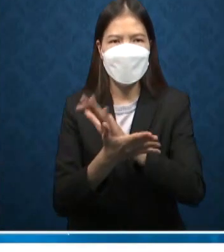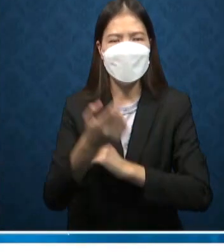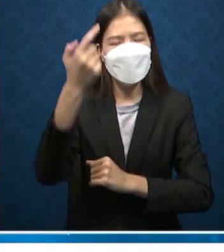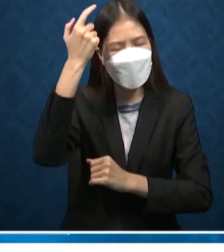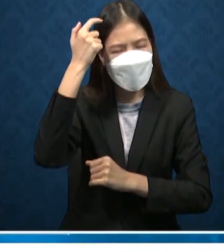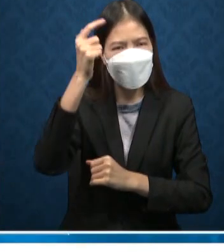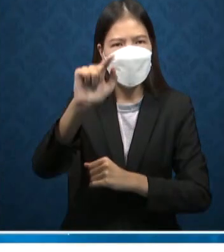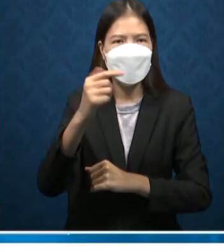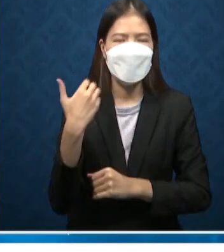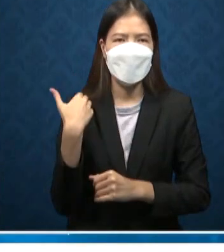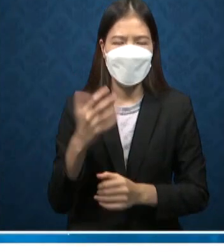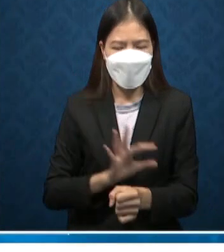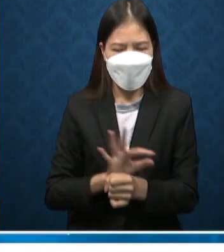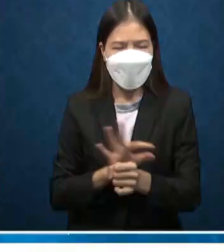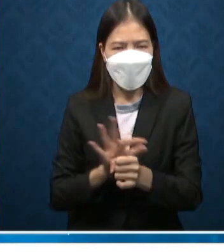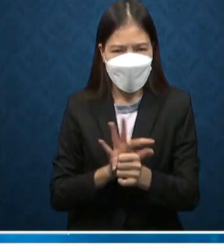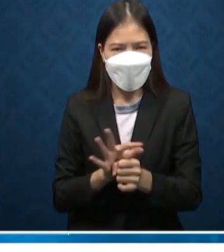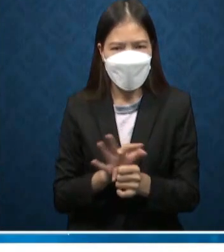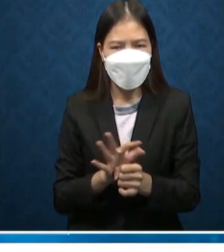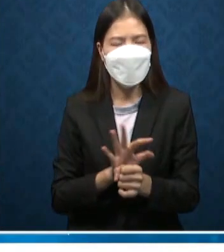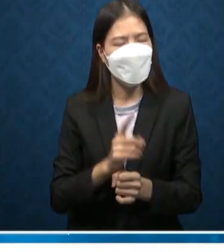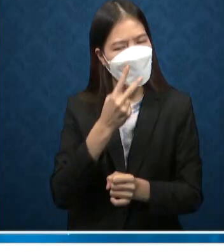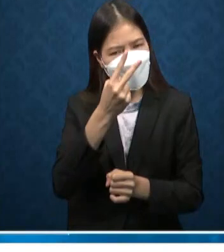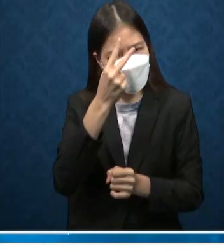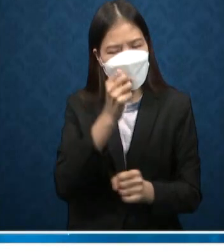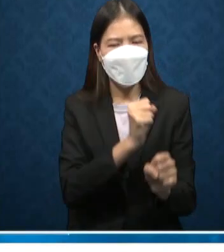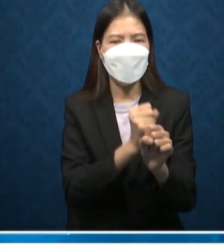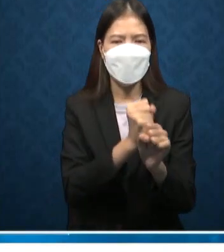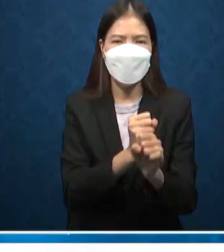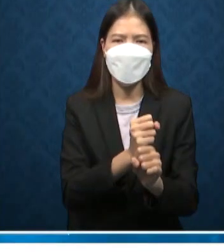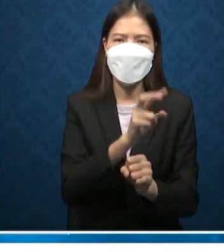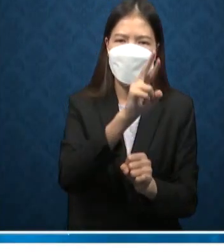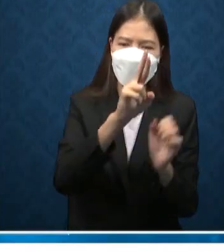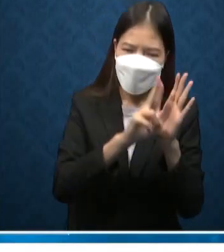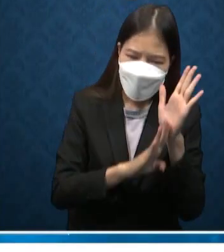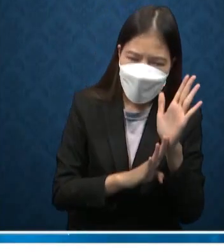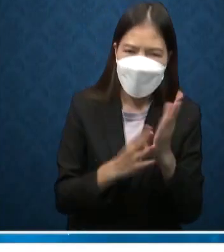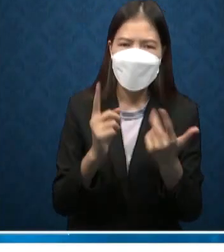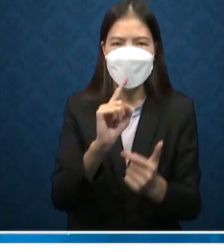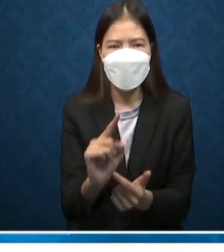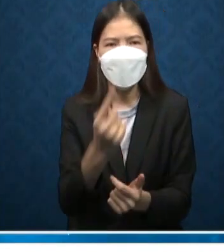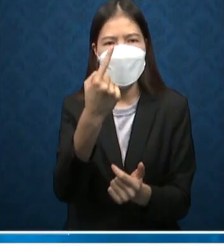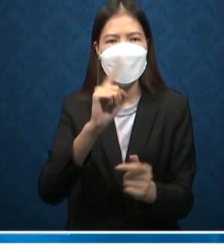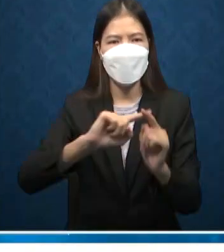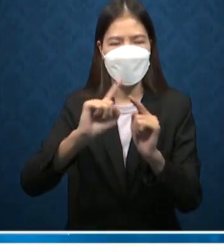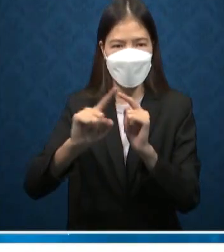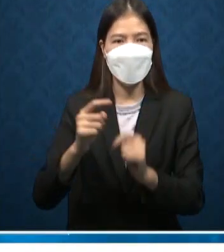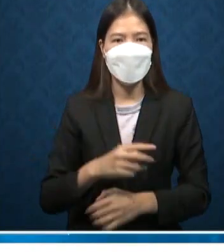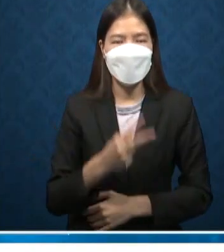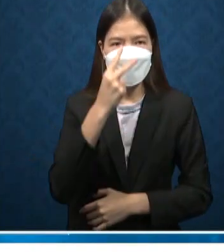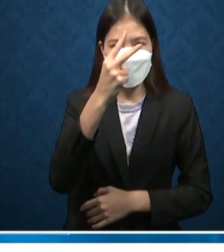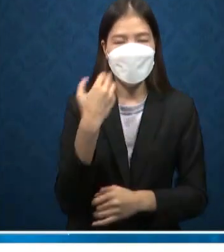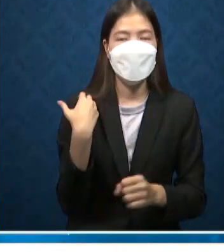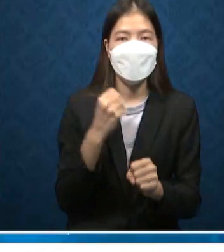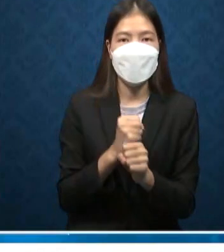าในสถานการณ์โควิด-19เราเห็น new normal หรือการทำงานในรูปแบบใหม่นะครับส่วนหนึ่งทำงาน